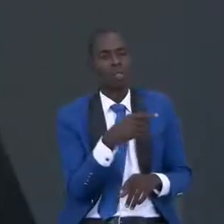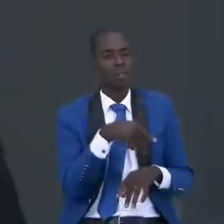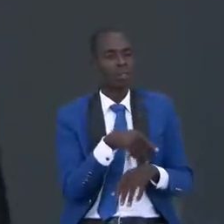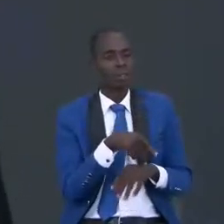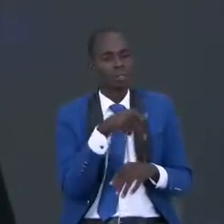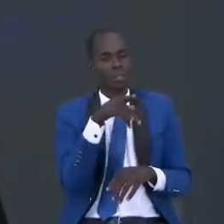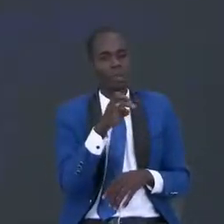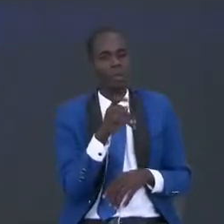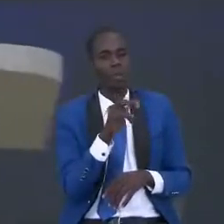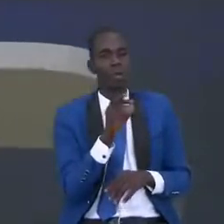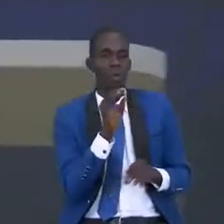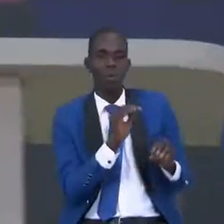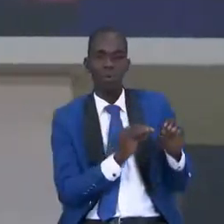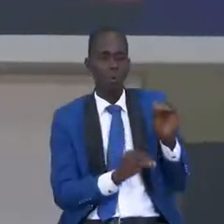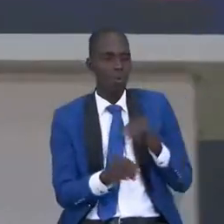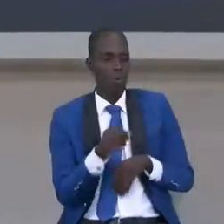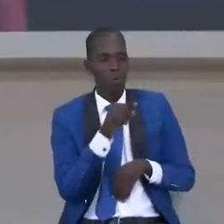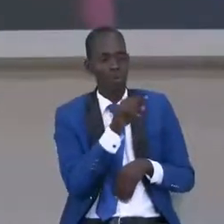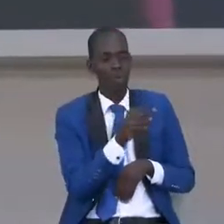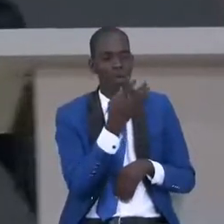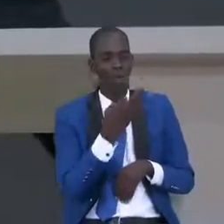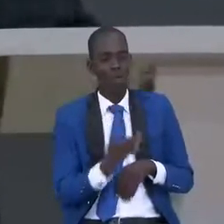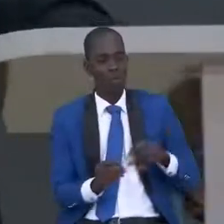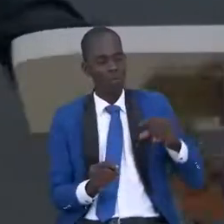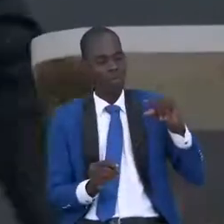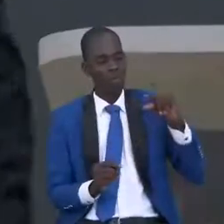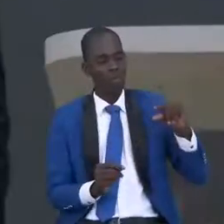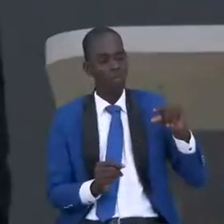homme de peu de foi.